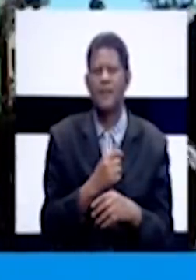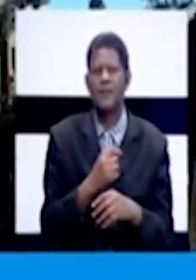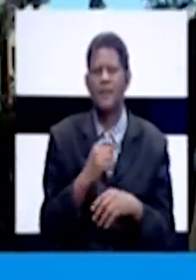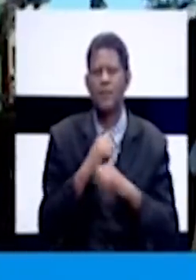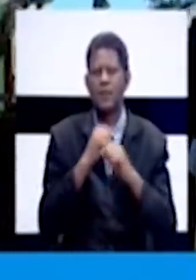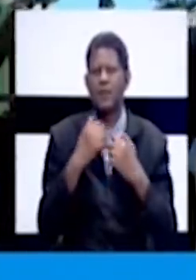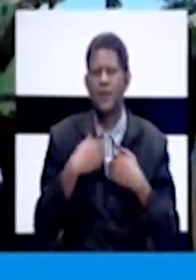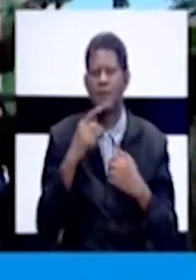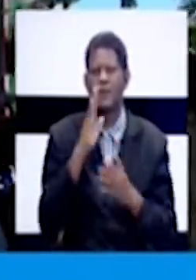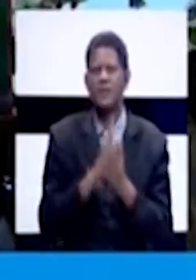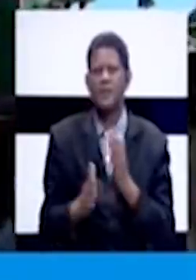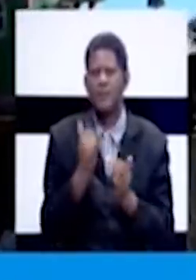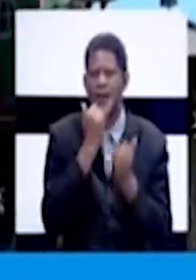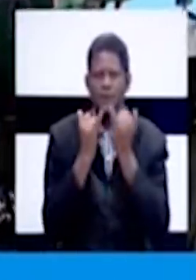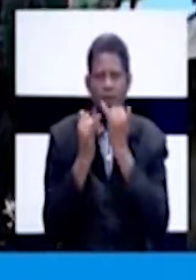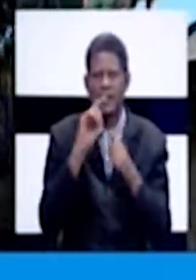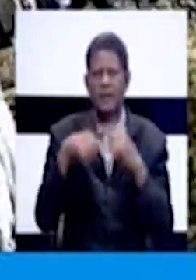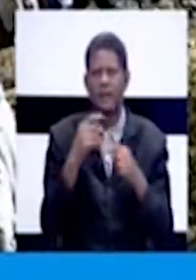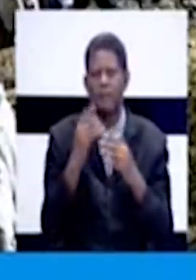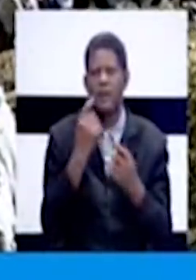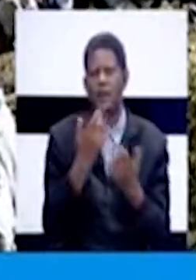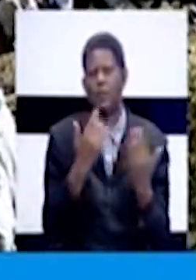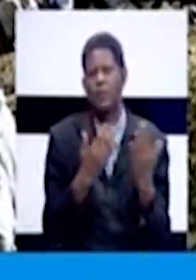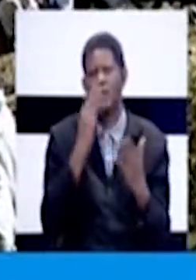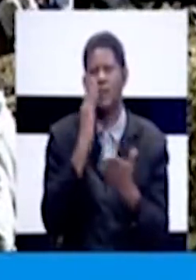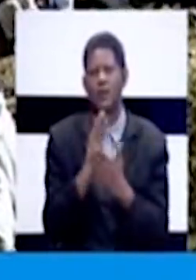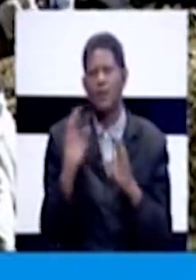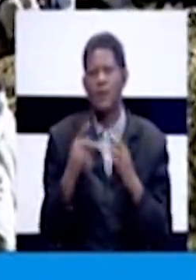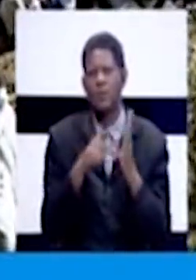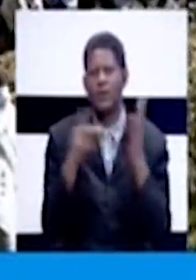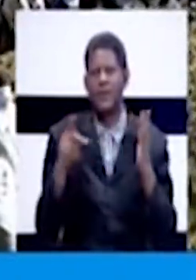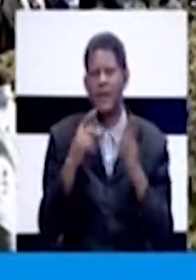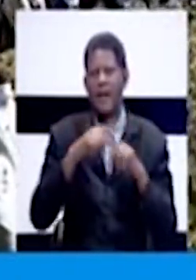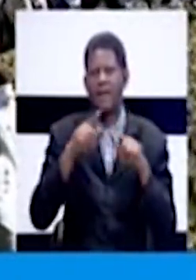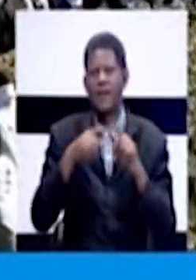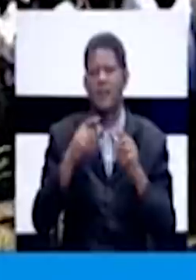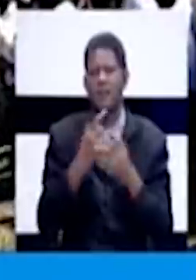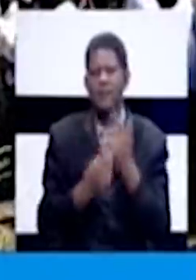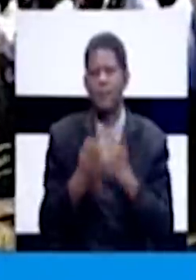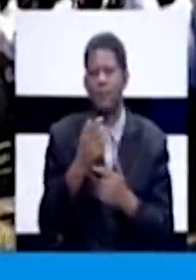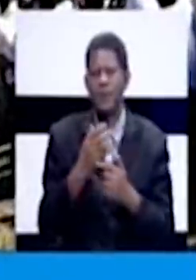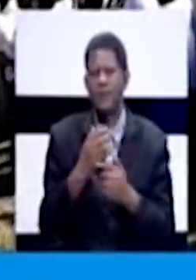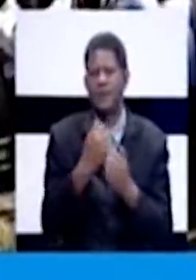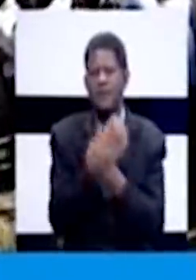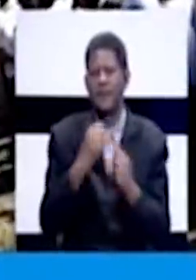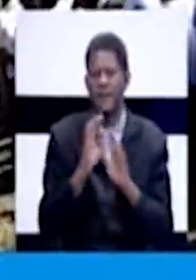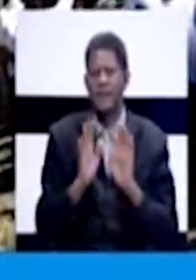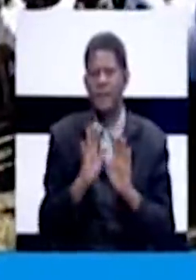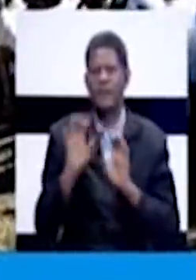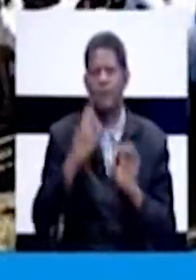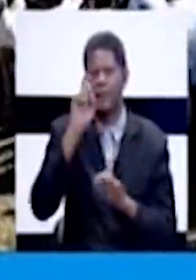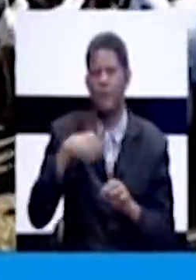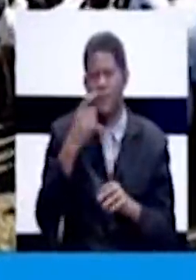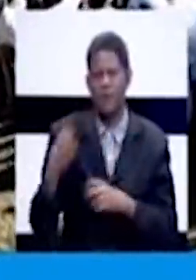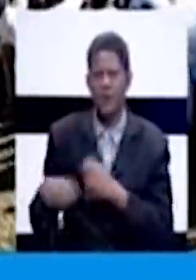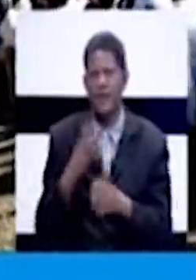في السامزلو عرمينا وكايدا باقات اطويلو بولتكا وفلالي بلزو كفتح دفيت كقباري قبع زولو اتموغنات زي